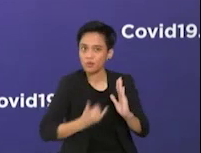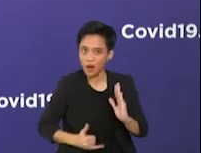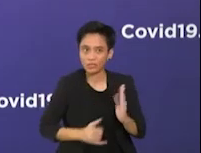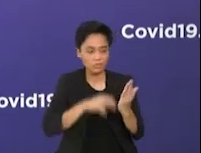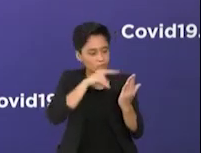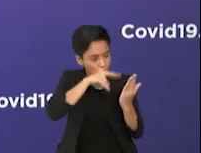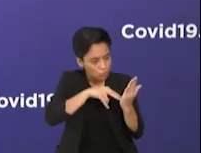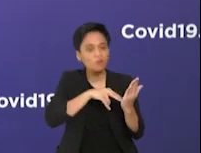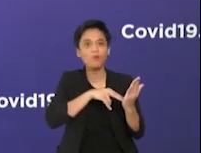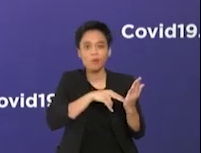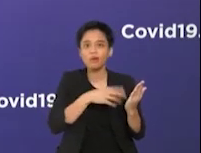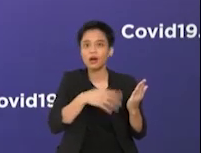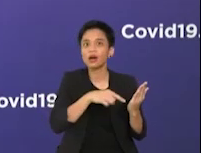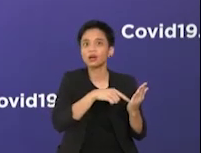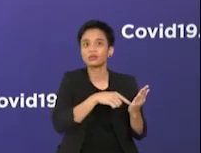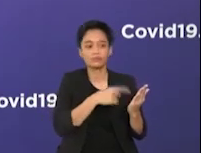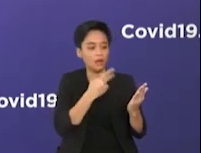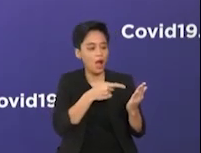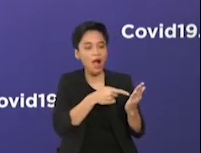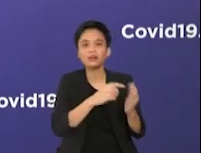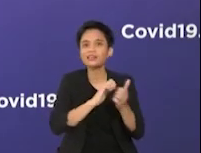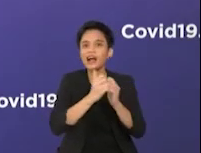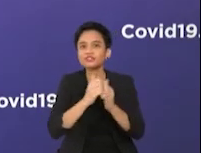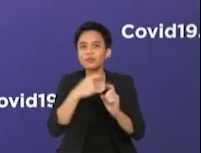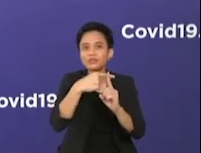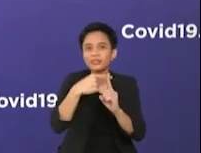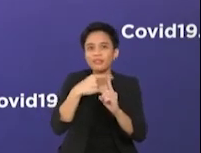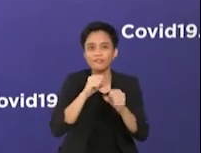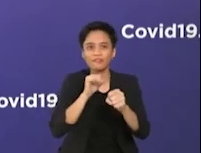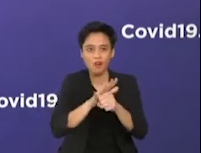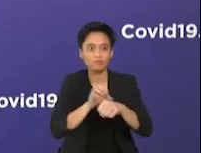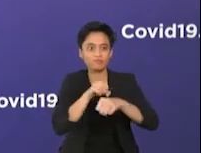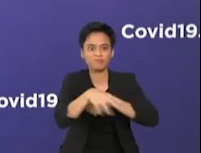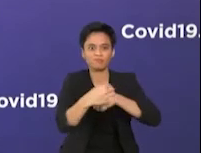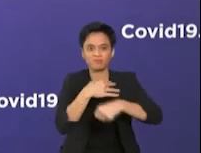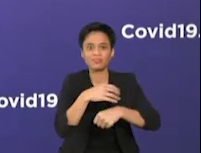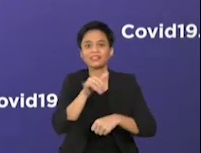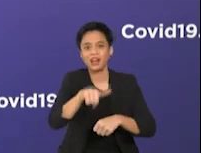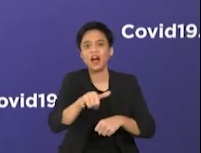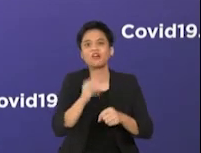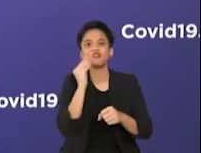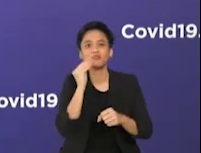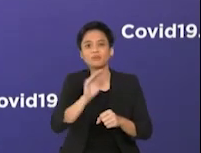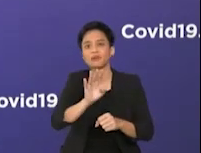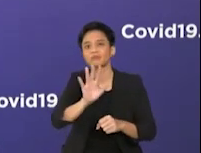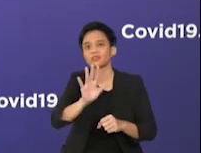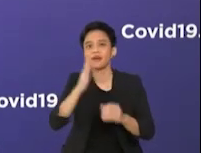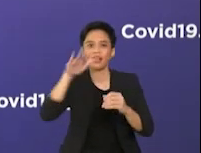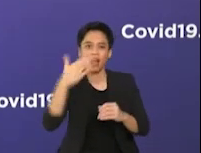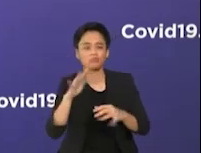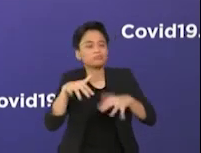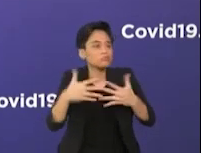Memang betul bahwa kasus-kasus yang positif memang banyak pada usia empat puluh lima tahun atau